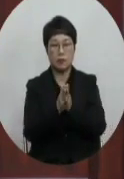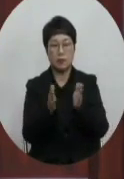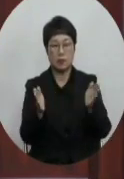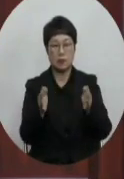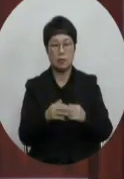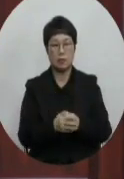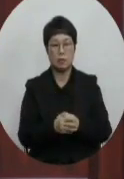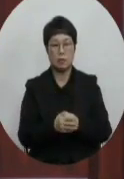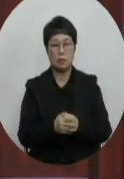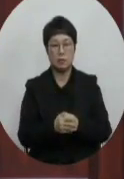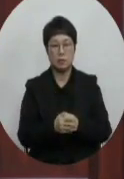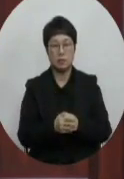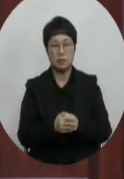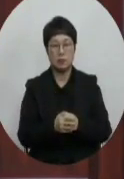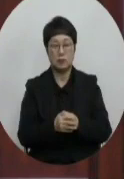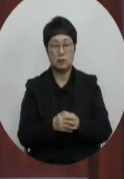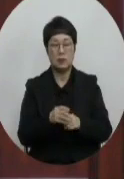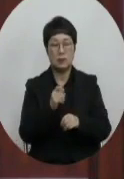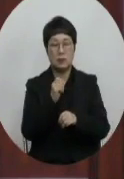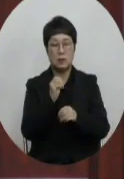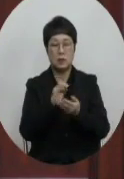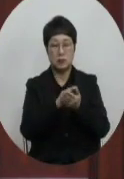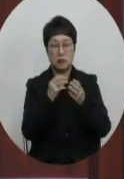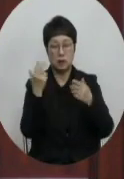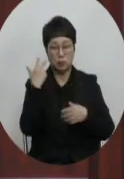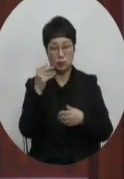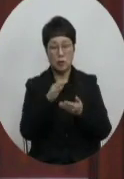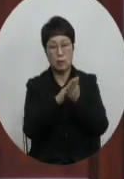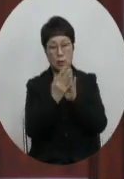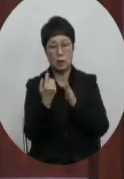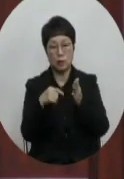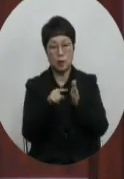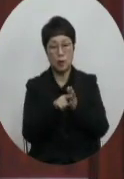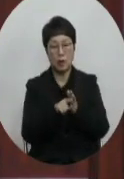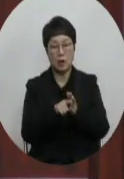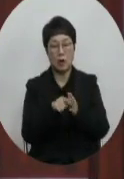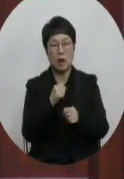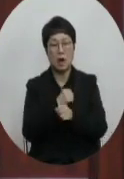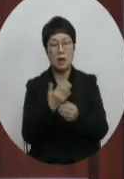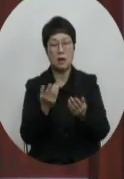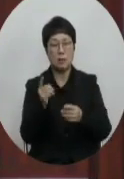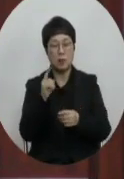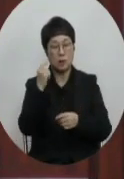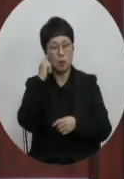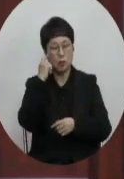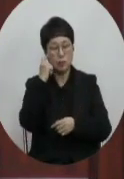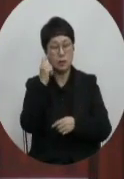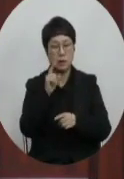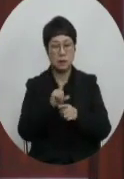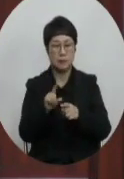행정사무감사 계획을 세우면서 여주의 변화를 위해 무엇을 해야 할지 많은 고민을 해보았습니다.